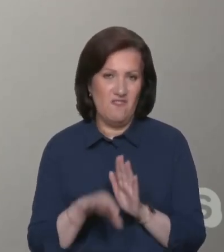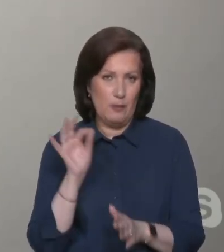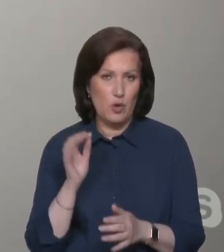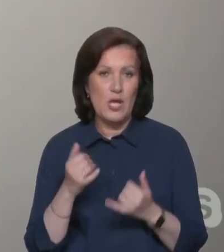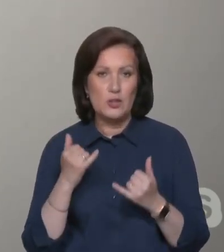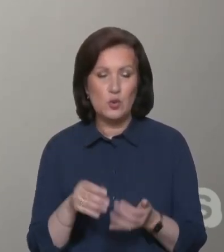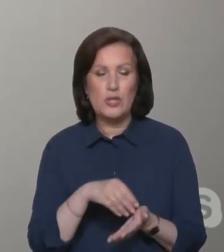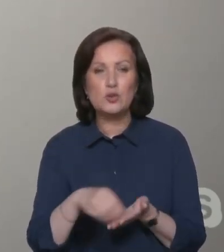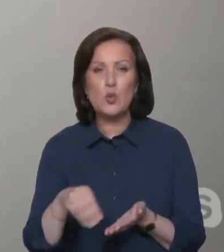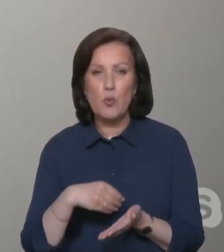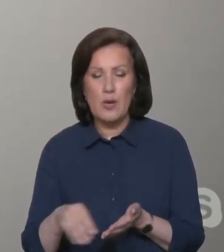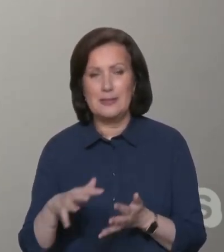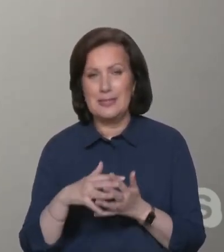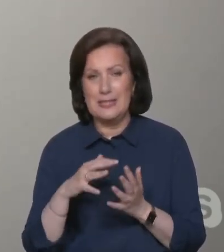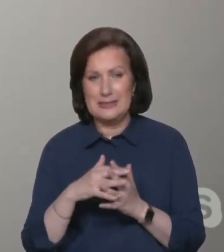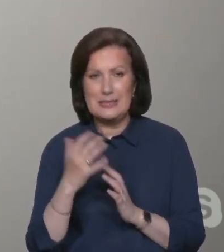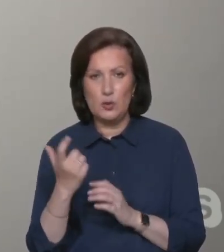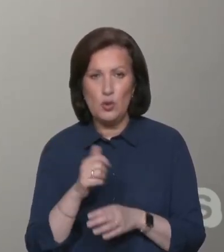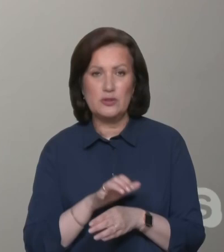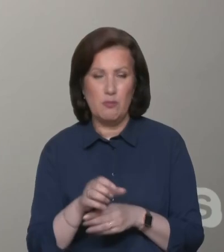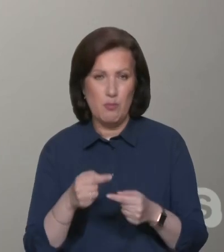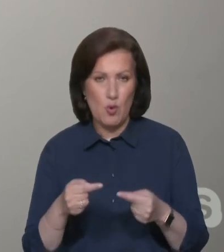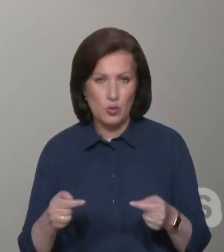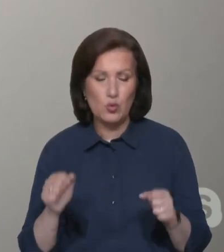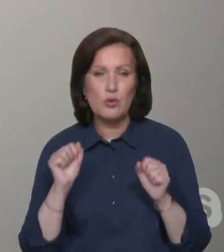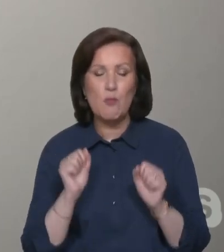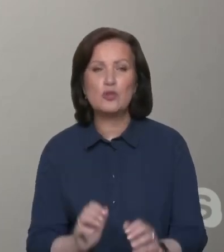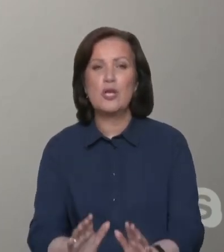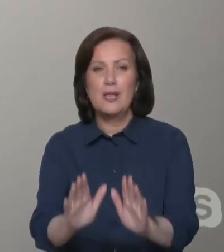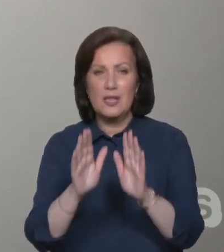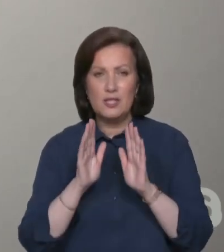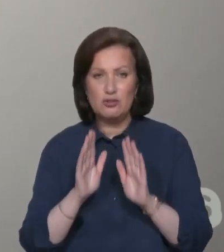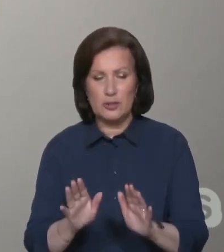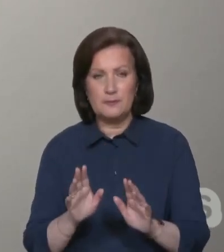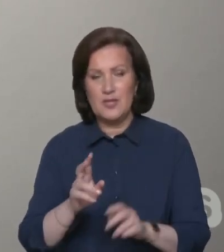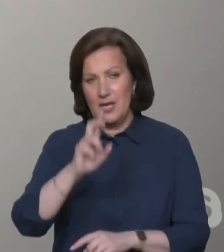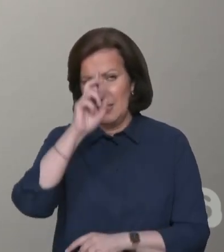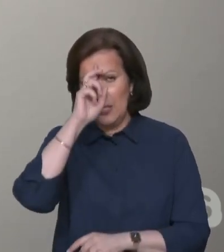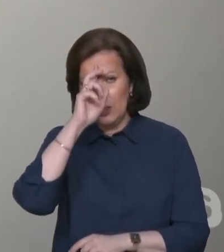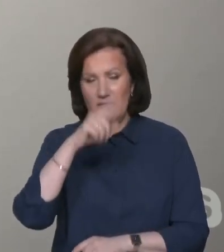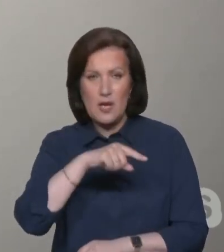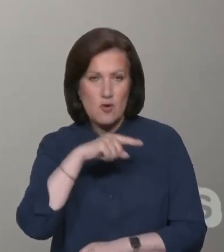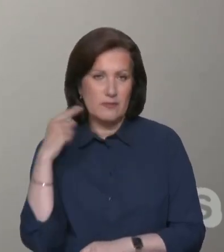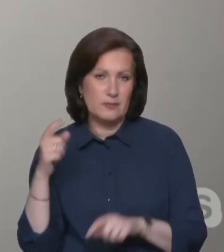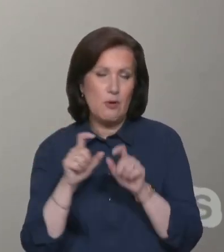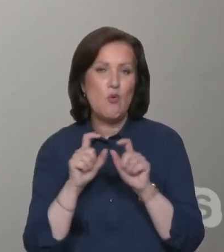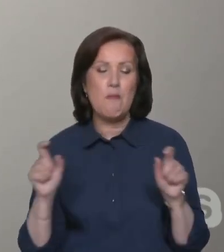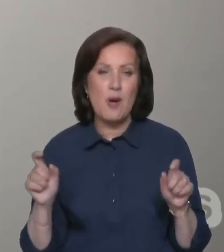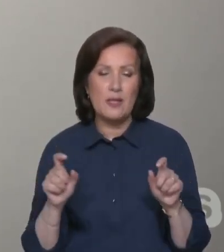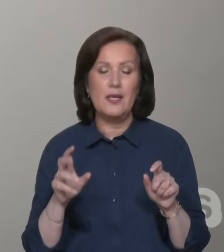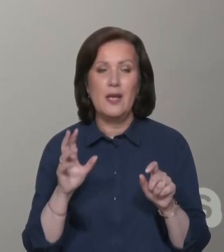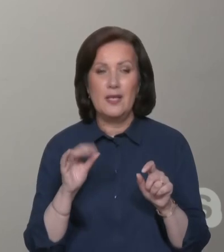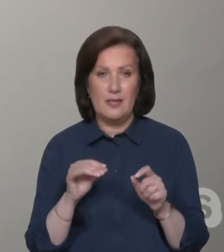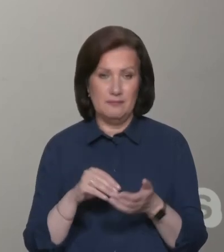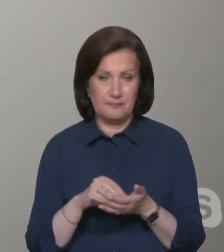Сьогодні скупати сільгоспвироблені продукти може лише так звана державна ерефівська компанія. І наведу